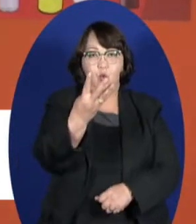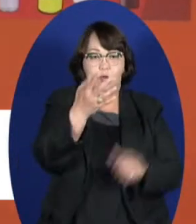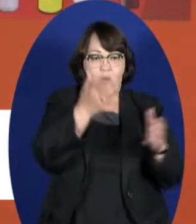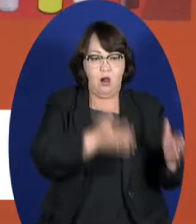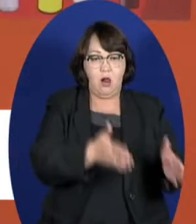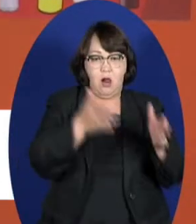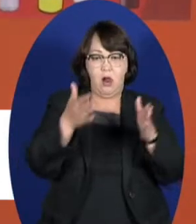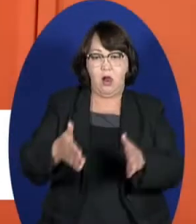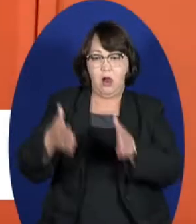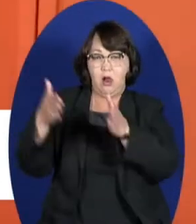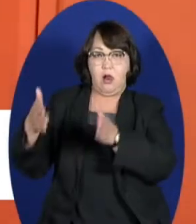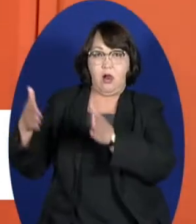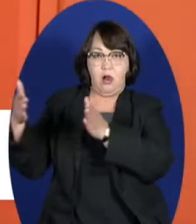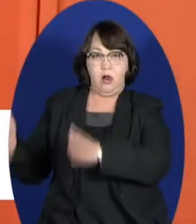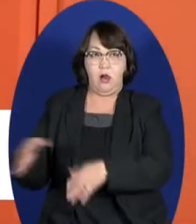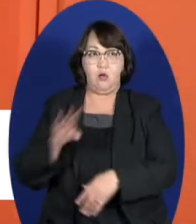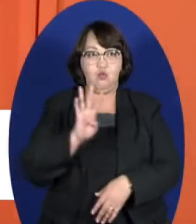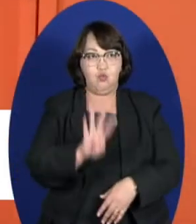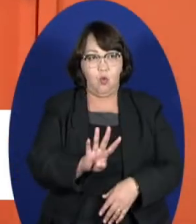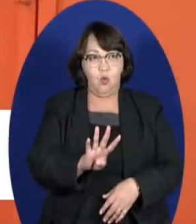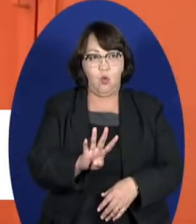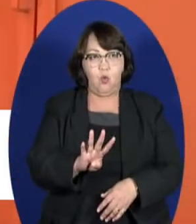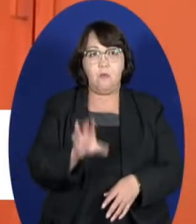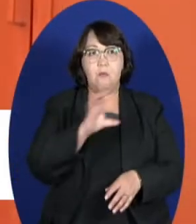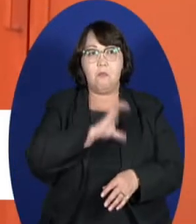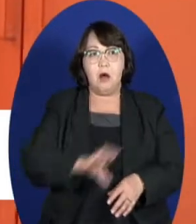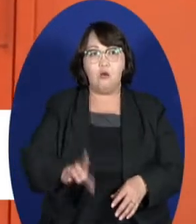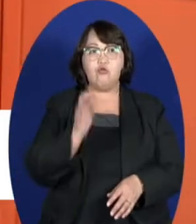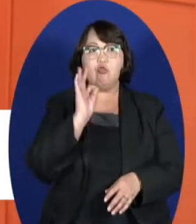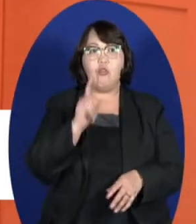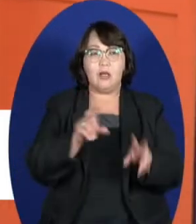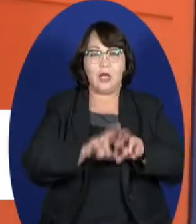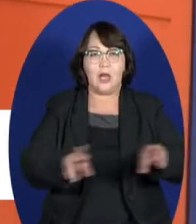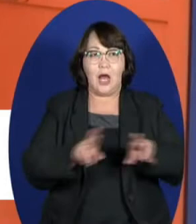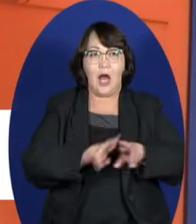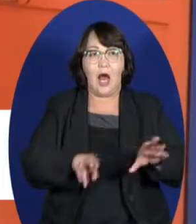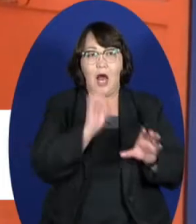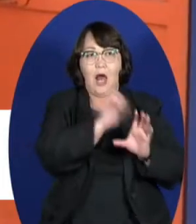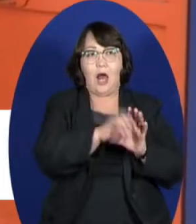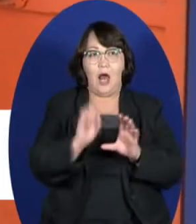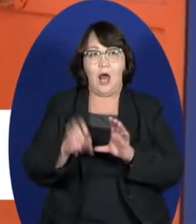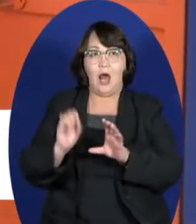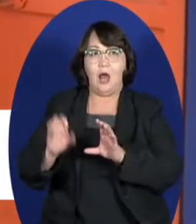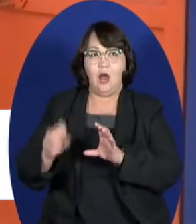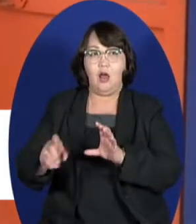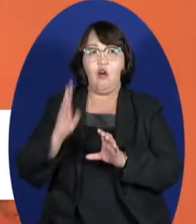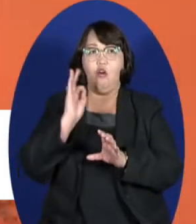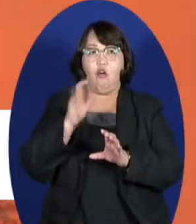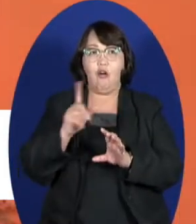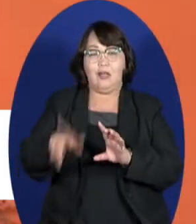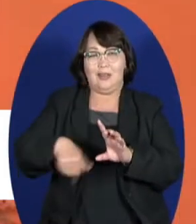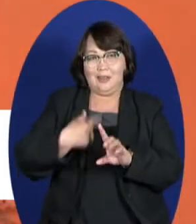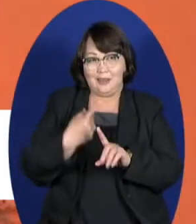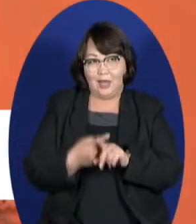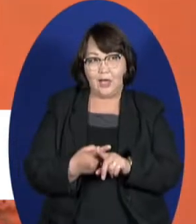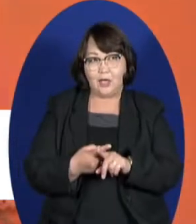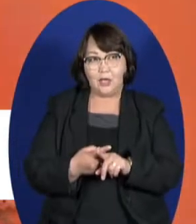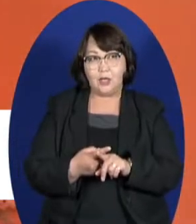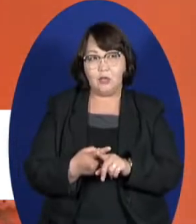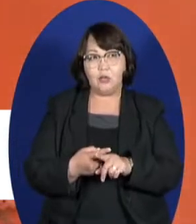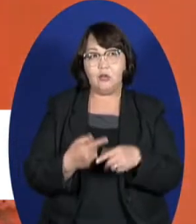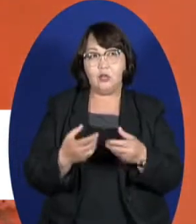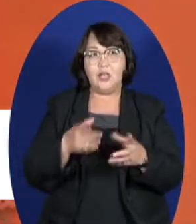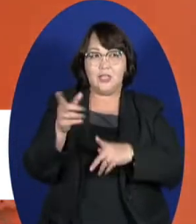байрлуулснаар байгууллагын хог хаягдлыг бүрэн ангилж хаях боломжтой болсон юм. Инснээрээ хогоо дахин боловсруулалтад өгөхөөс гадна эдийн